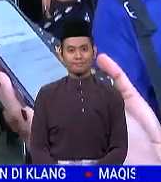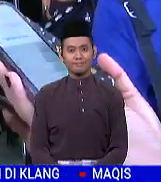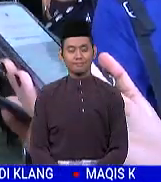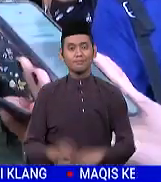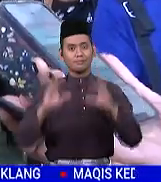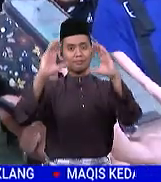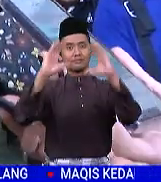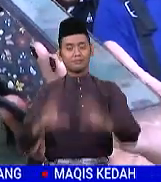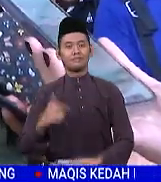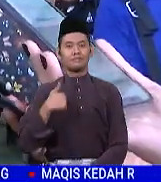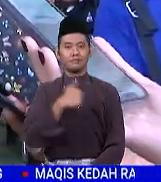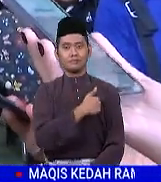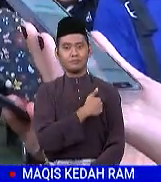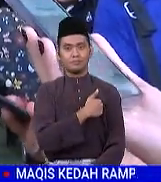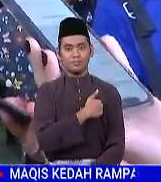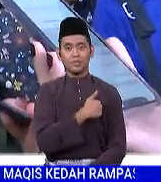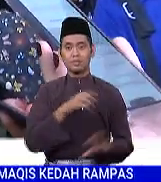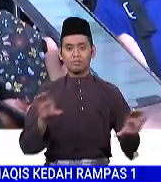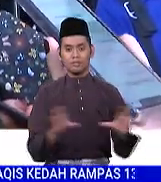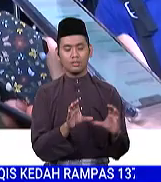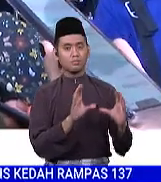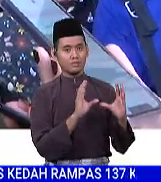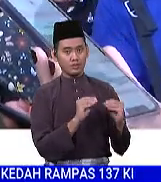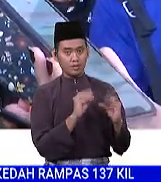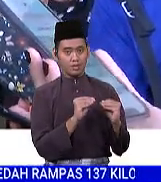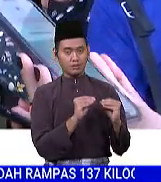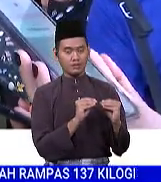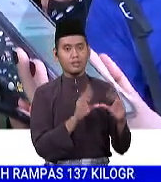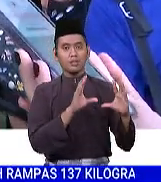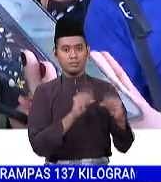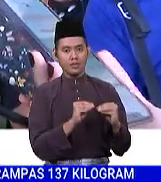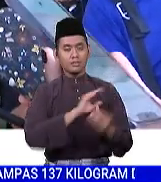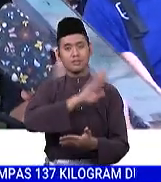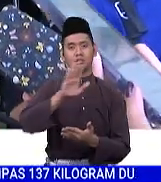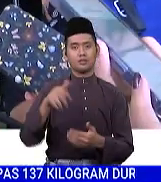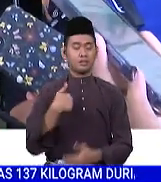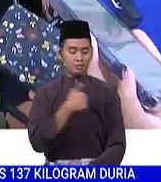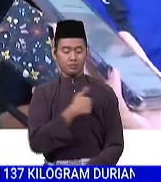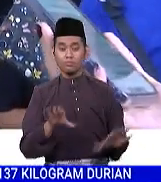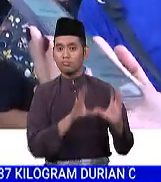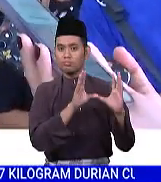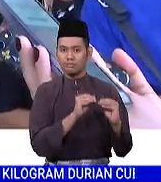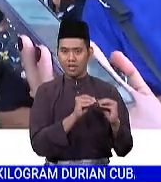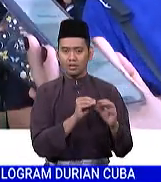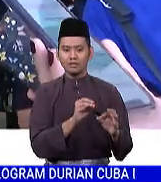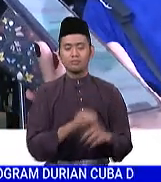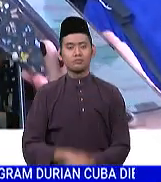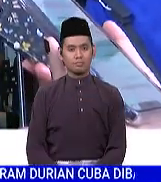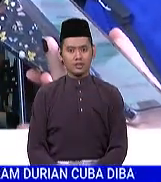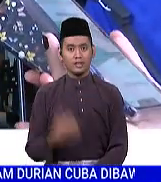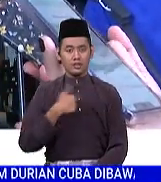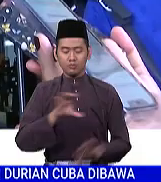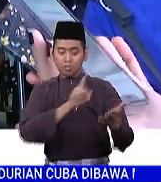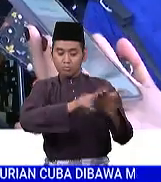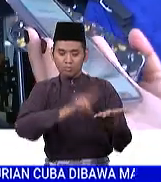Cara yang kita buat adalah dengan mengadakan pemeriksaan. Tapi kita tidak akan mengadakan pemeriksaan kepada semua kenderaan. Kalau kita buat pemeriksaan yang lebih ketat